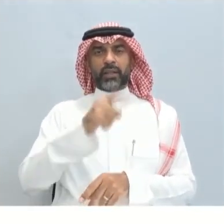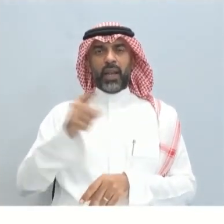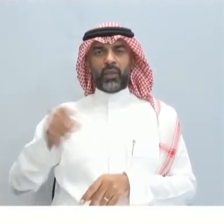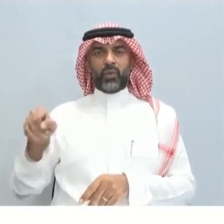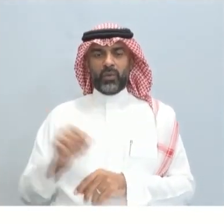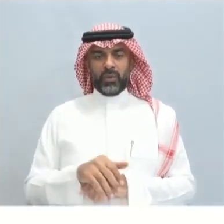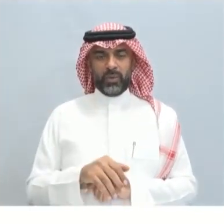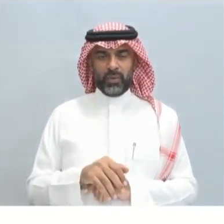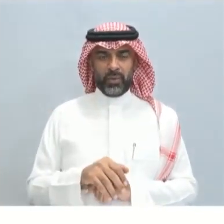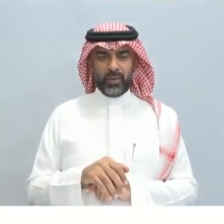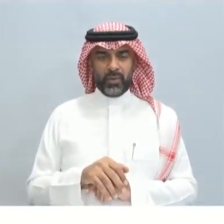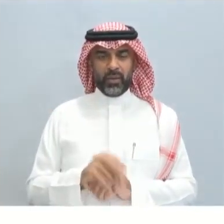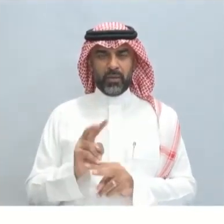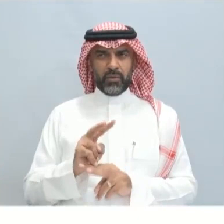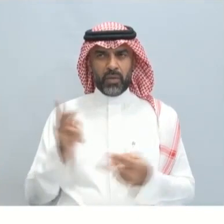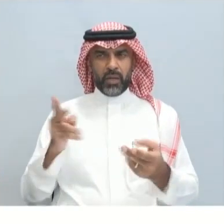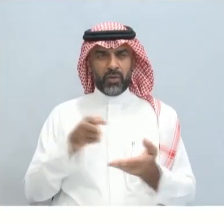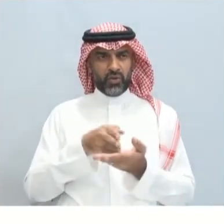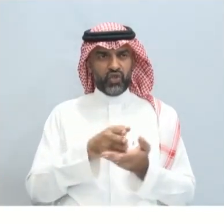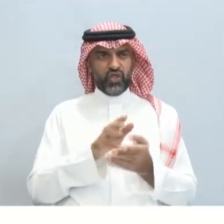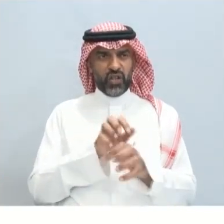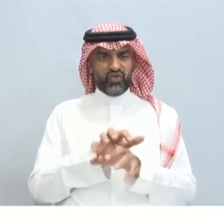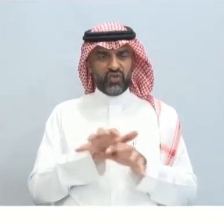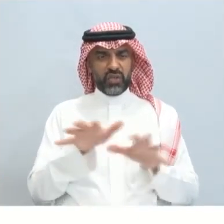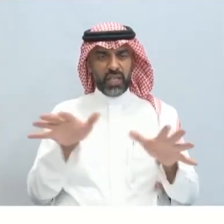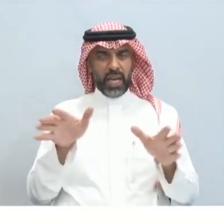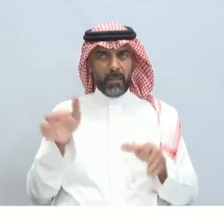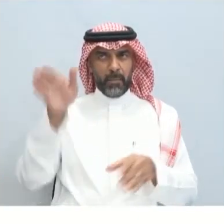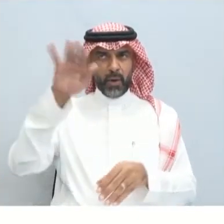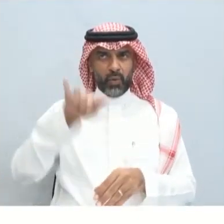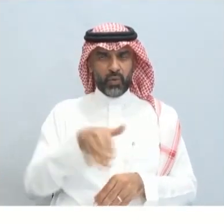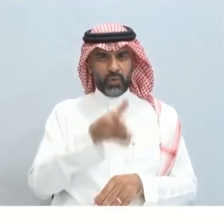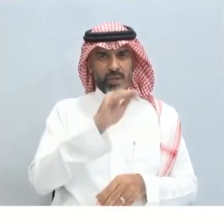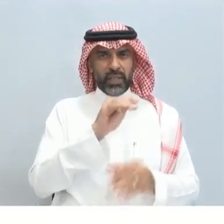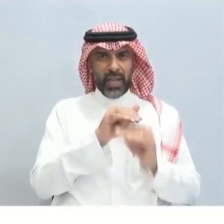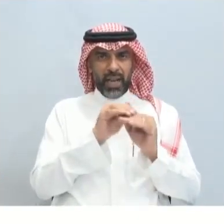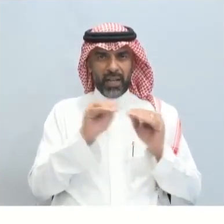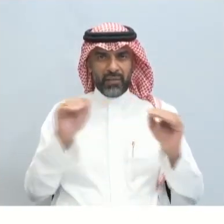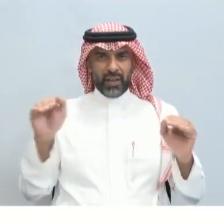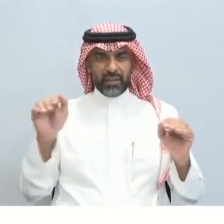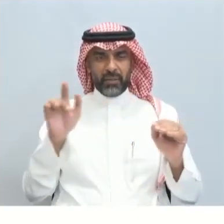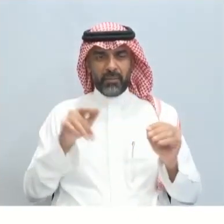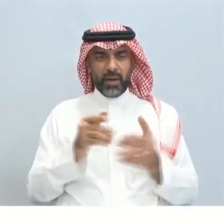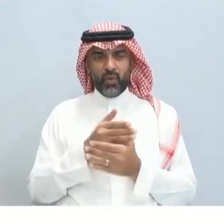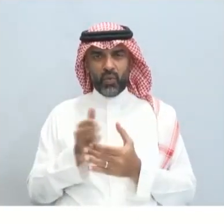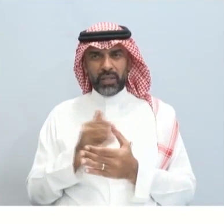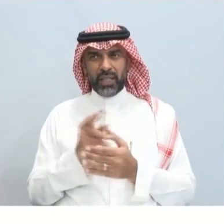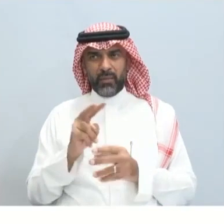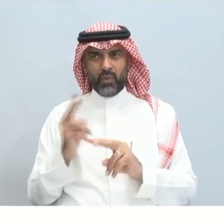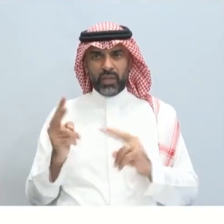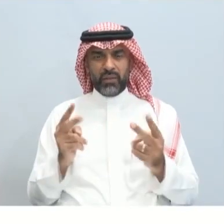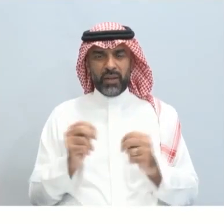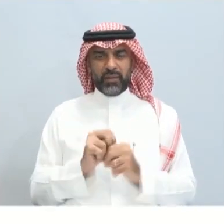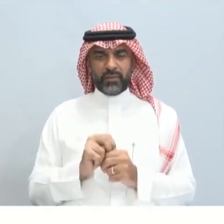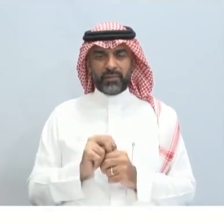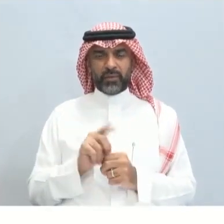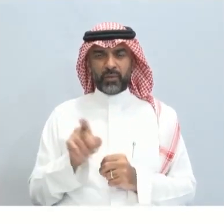التردد تغير اتجاه انتشار الموجات عند الحد الفاصل بين وسطين هل هو انكسار